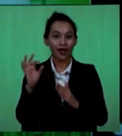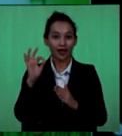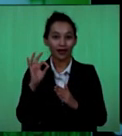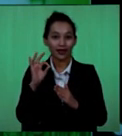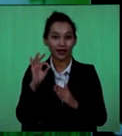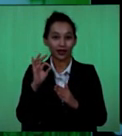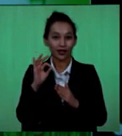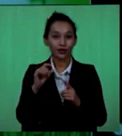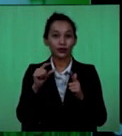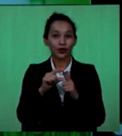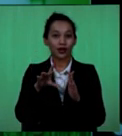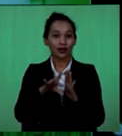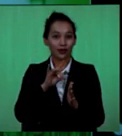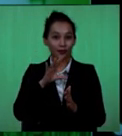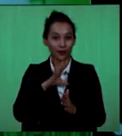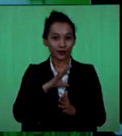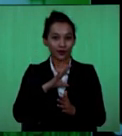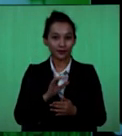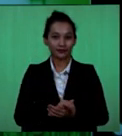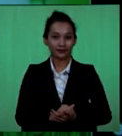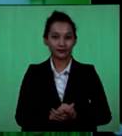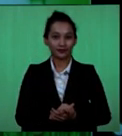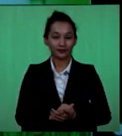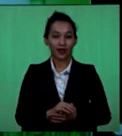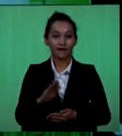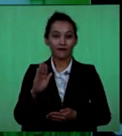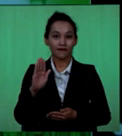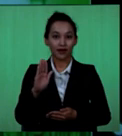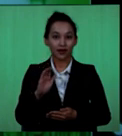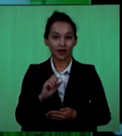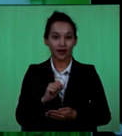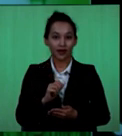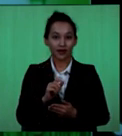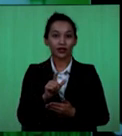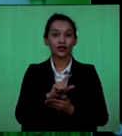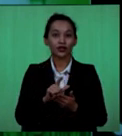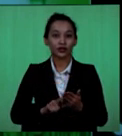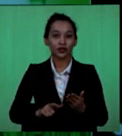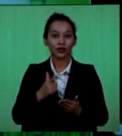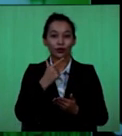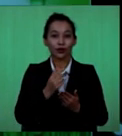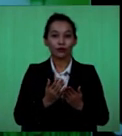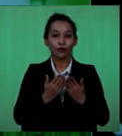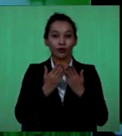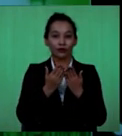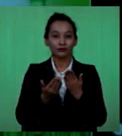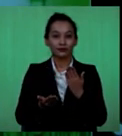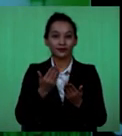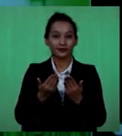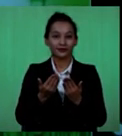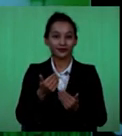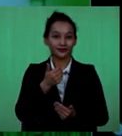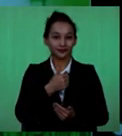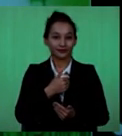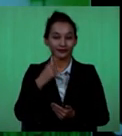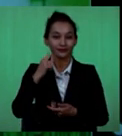topa oldingizmi? Barakalla. Bundan tashqari she'rni ifodali o'qib, agar xohlasangiz, uni yodlab berishingiz